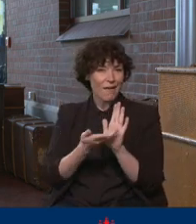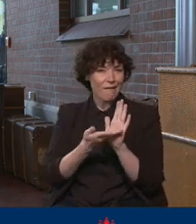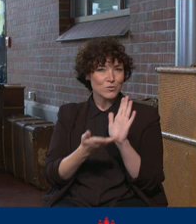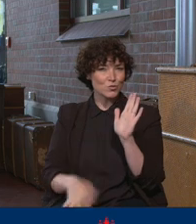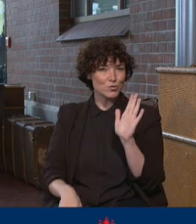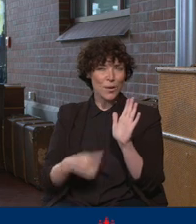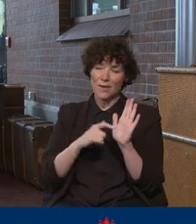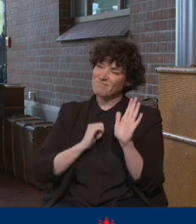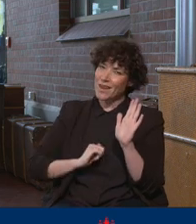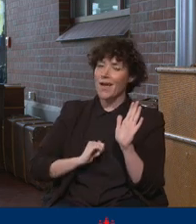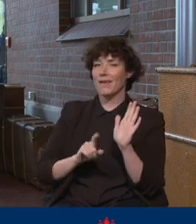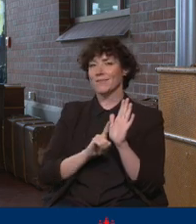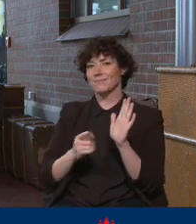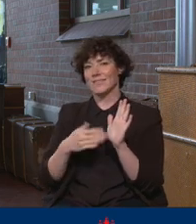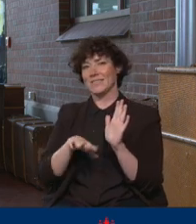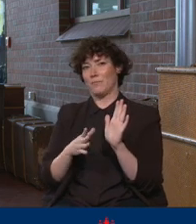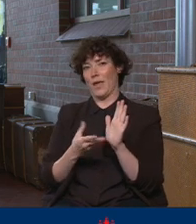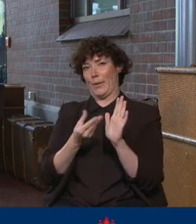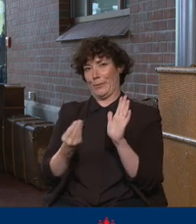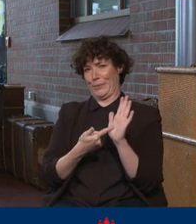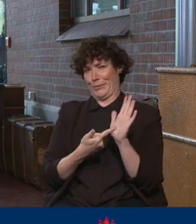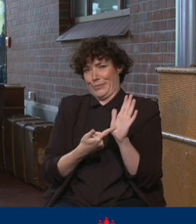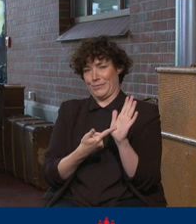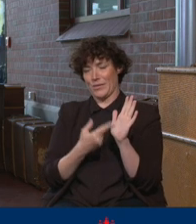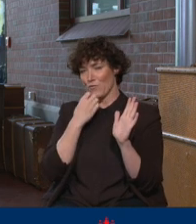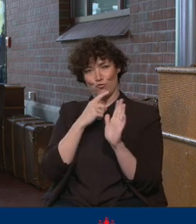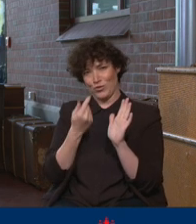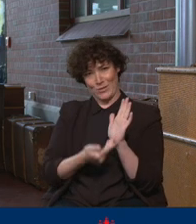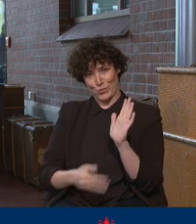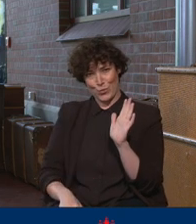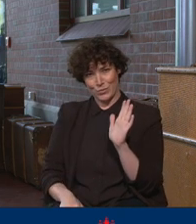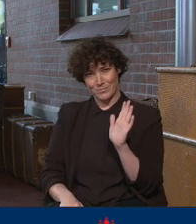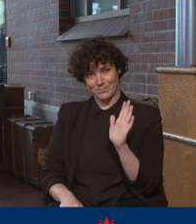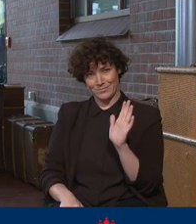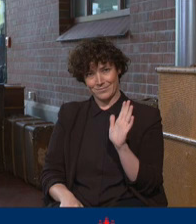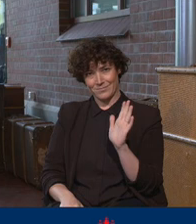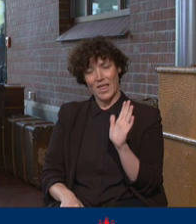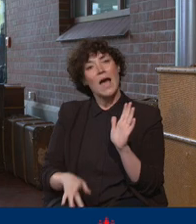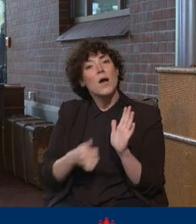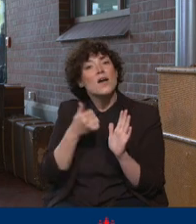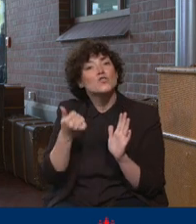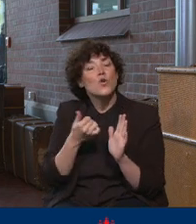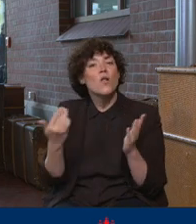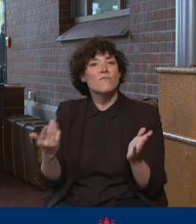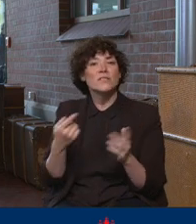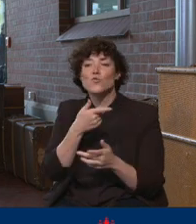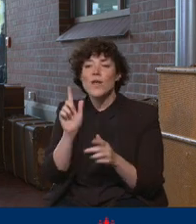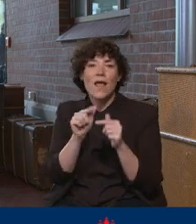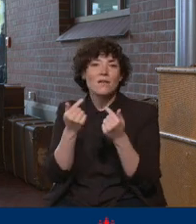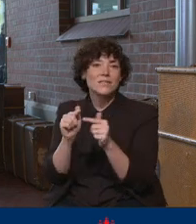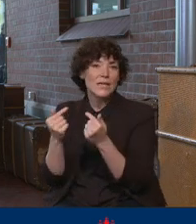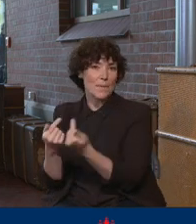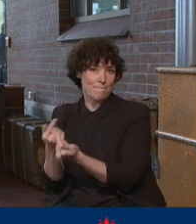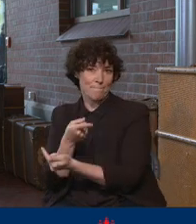leider nicht mehr vorhanden wäre was wir aber ziemlich toll fanden und alle drei teams das gemacht haben